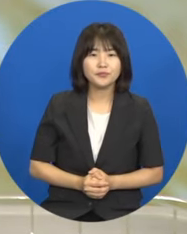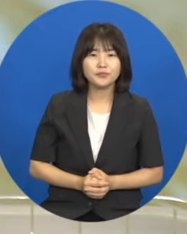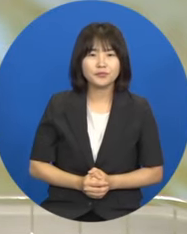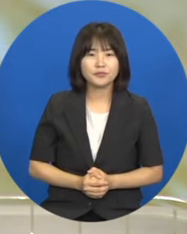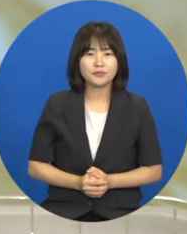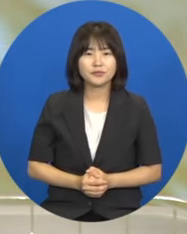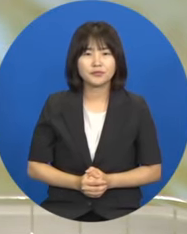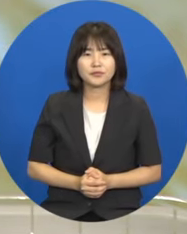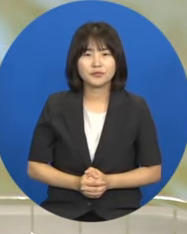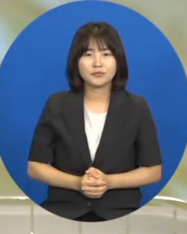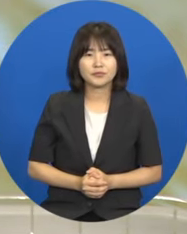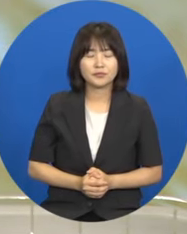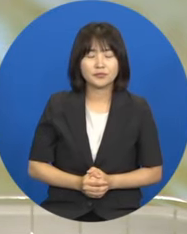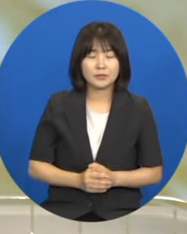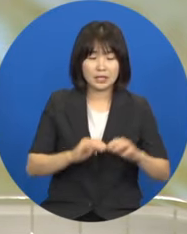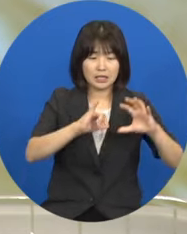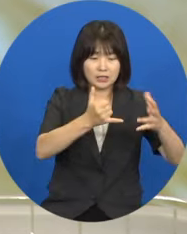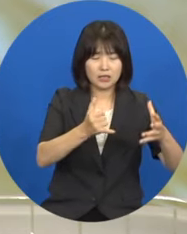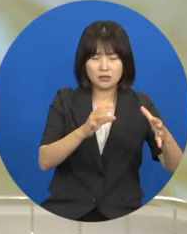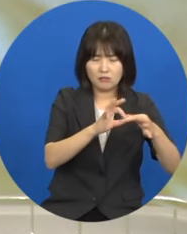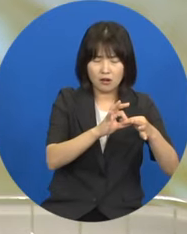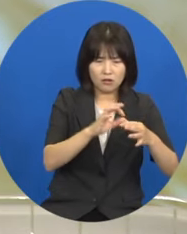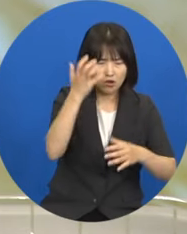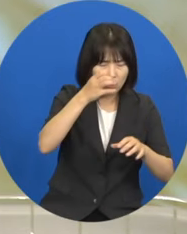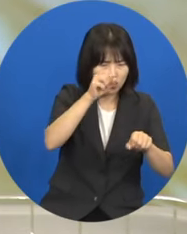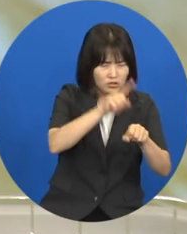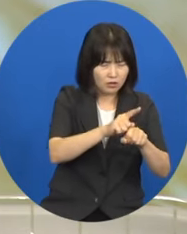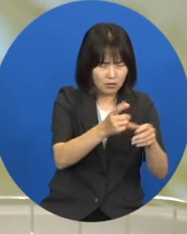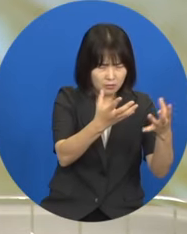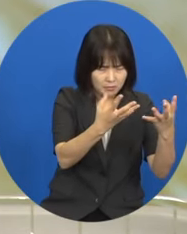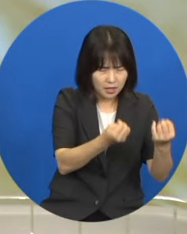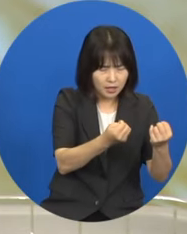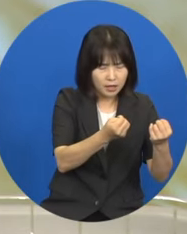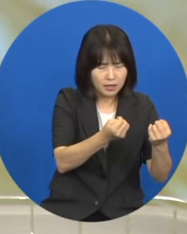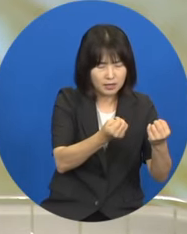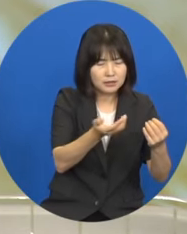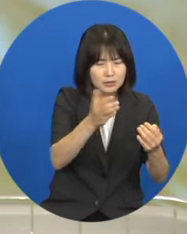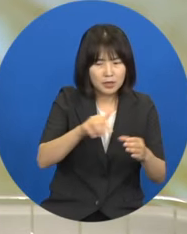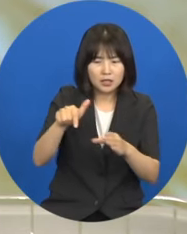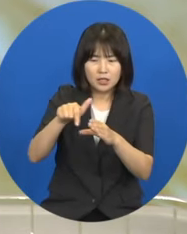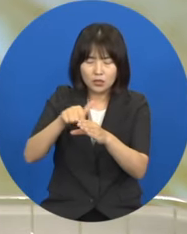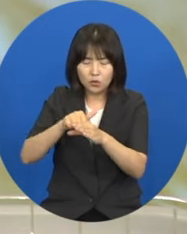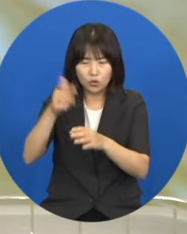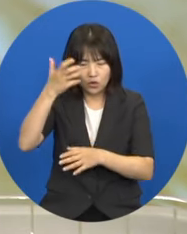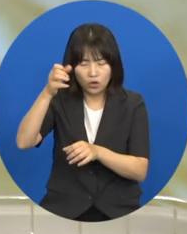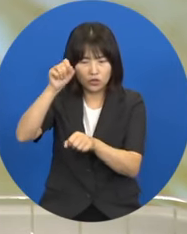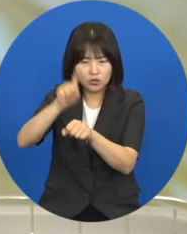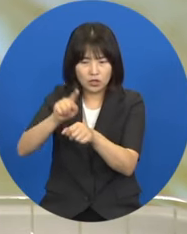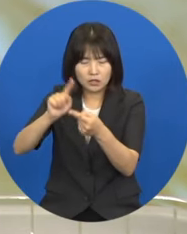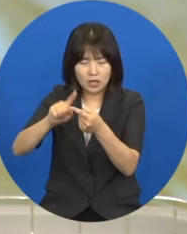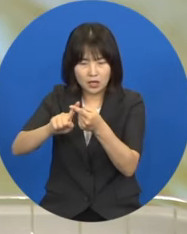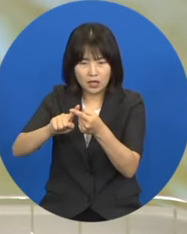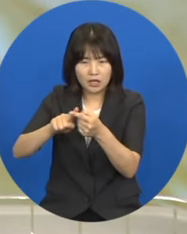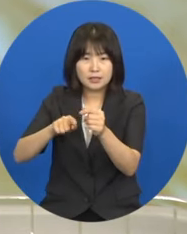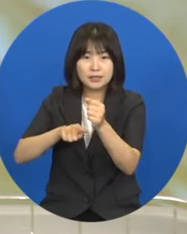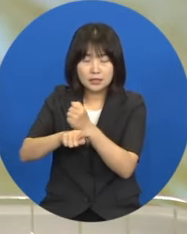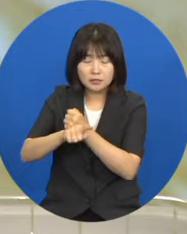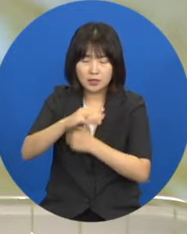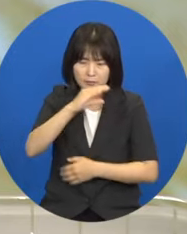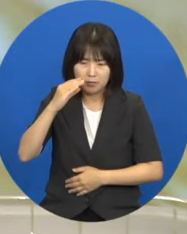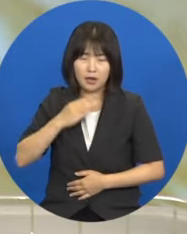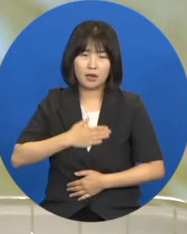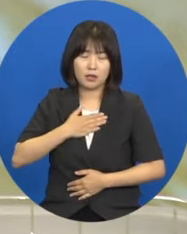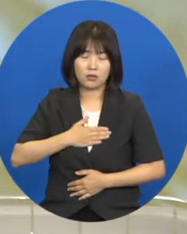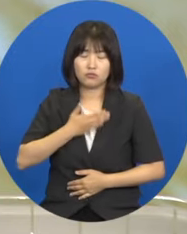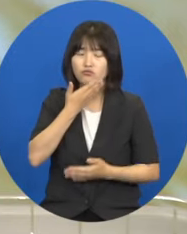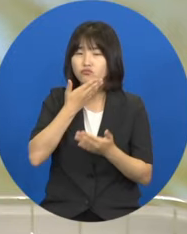세속적인 영성이 난무하는 시대에 기독교 영성에 대한 정의를 배우고 그 의미를 바르게 아는 것은 매우